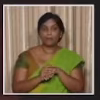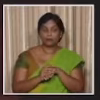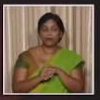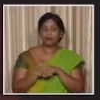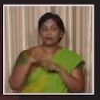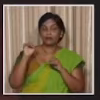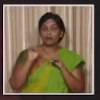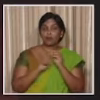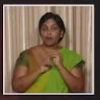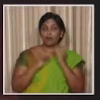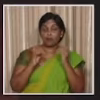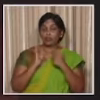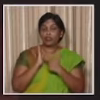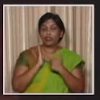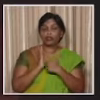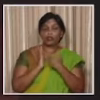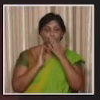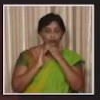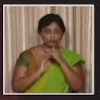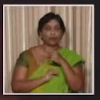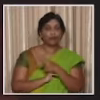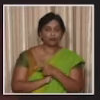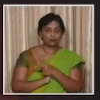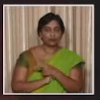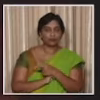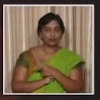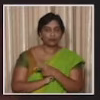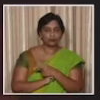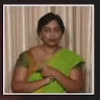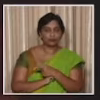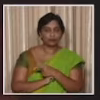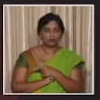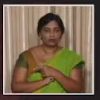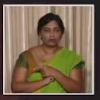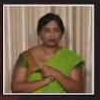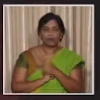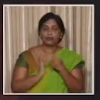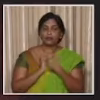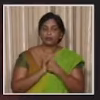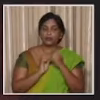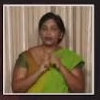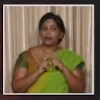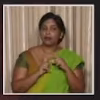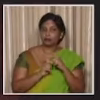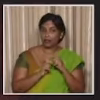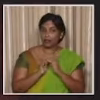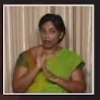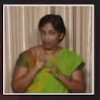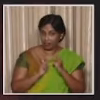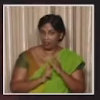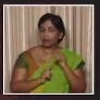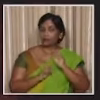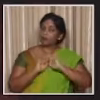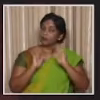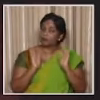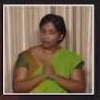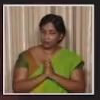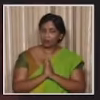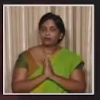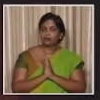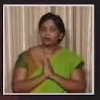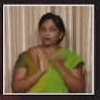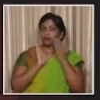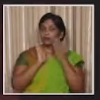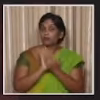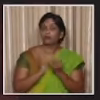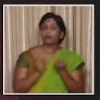සේරුනුවර සෝමාදේවි පාසලේ. ඉතින් ගරු කතානායකතුමනි, ගරු අධ්‍යාපන අමාත්‍යතුමනි, දැන් මේ හැම දෙයකම